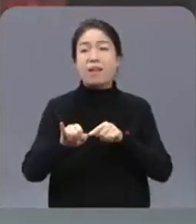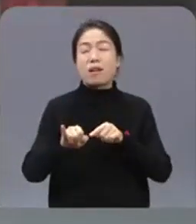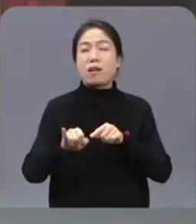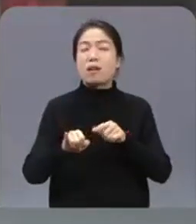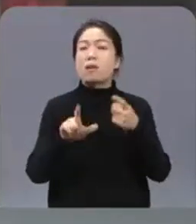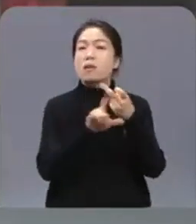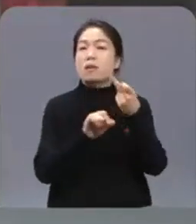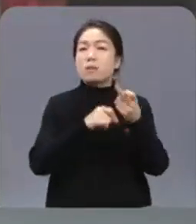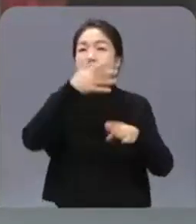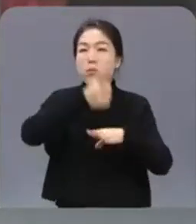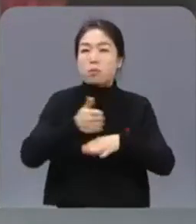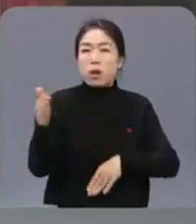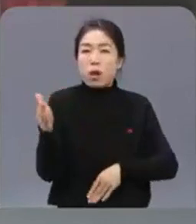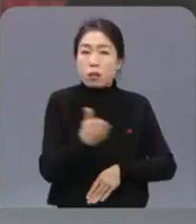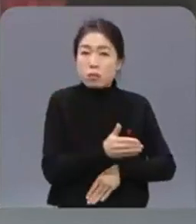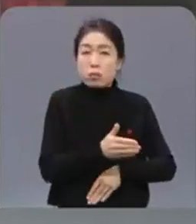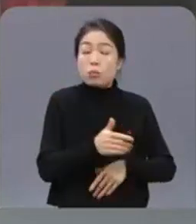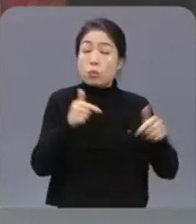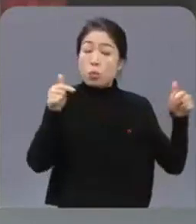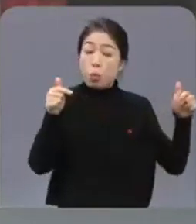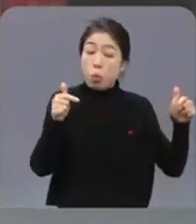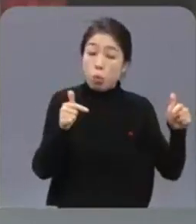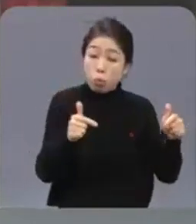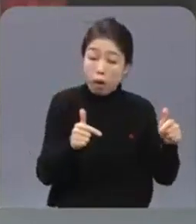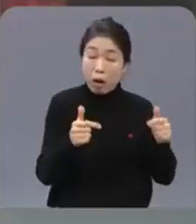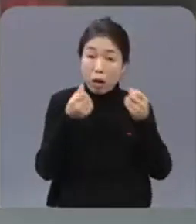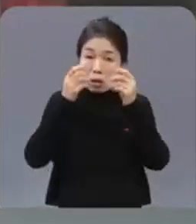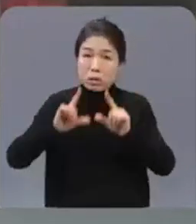12월 말부터 잠잠해지는